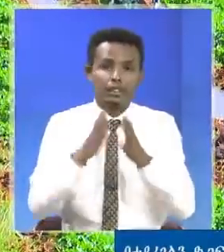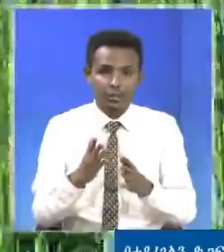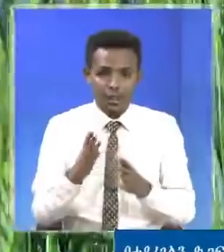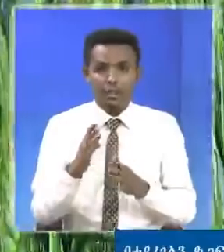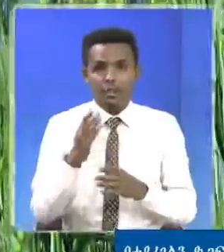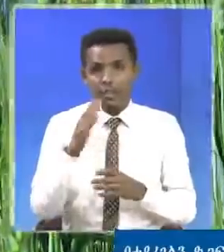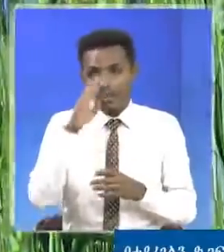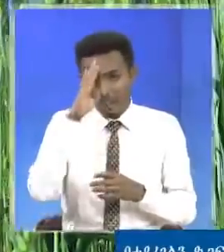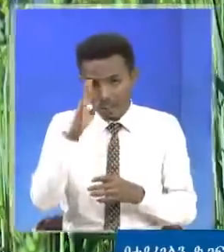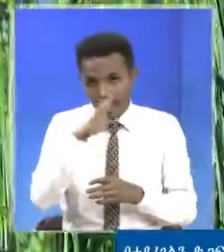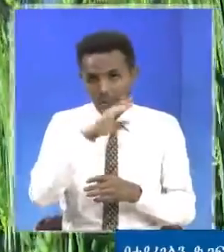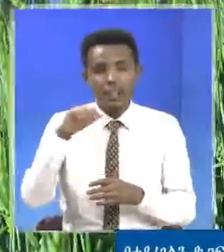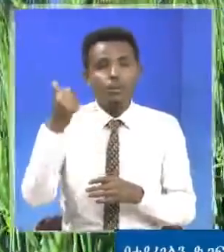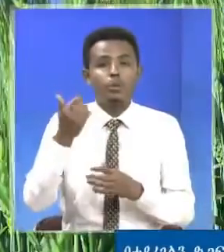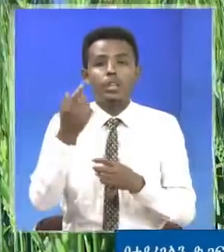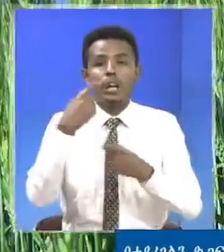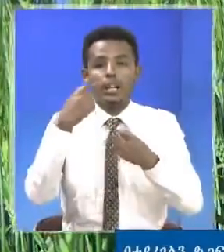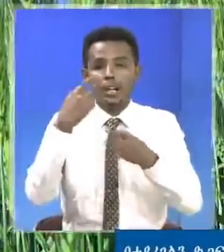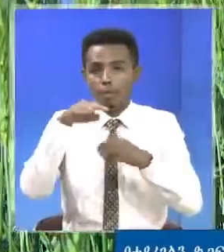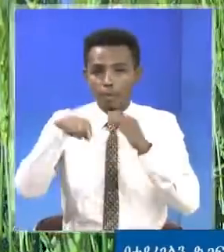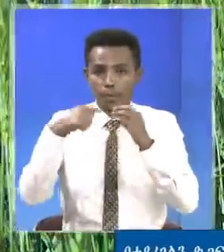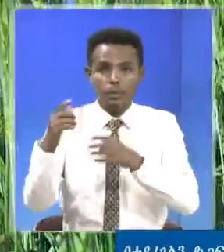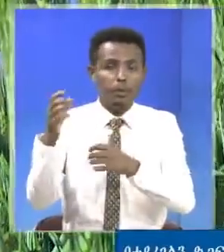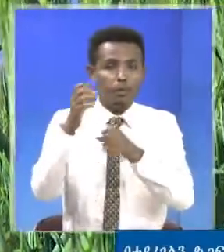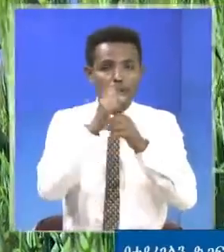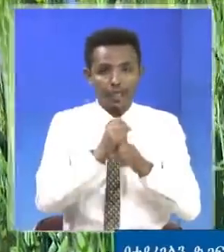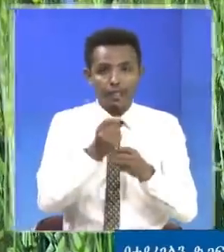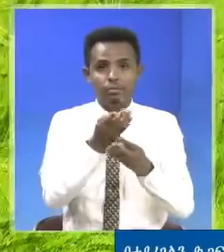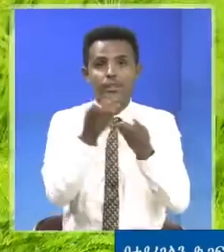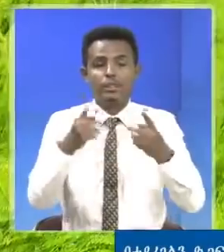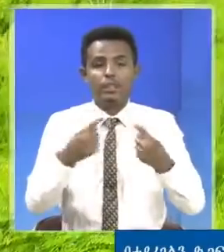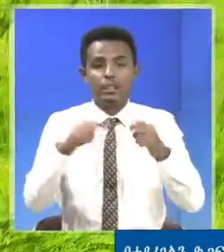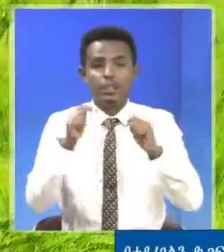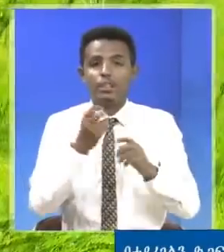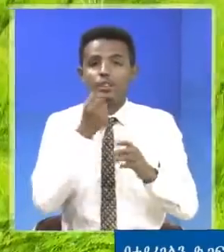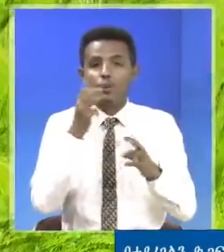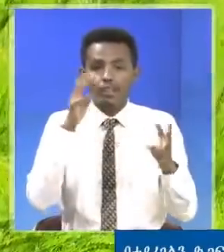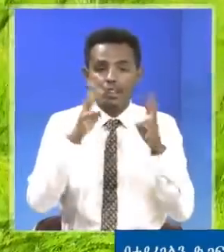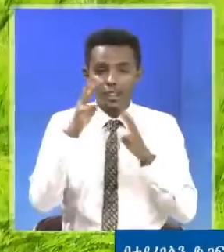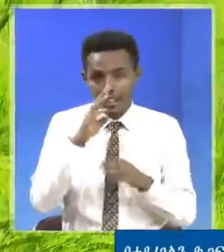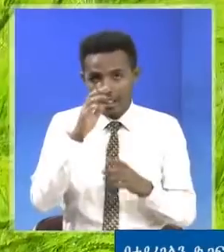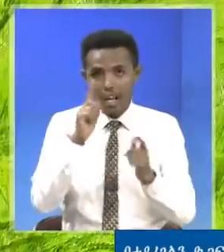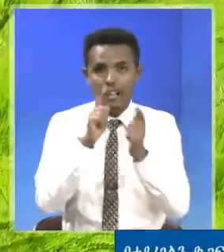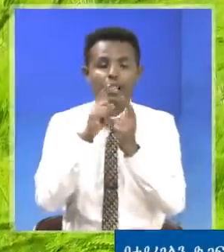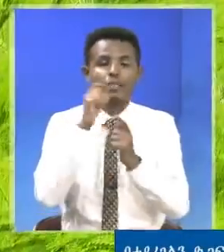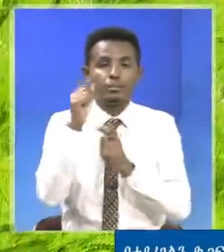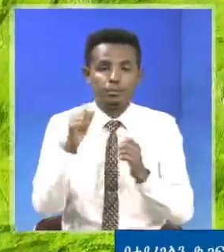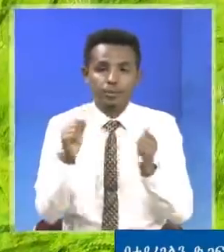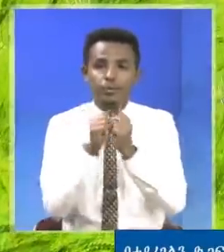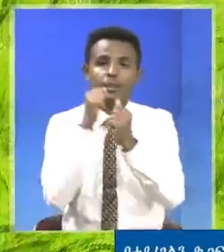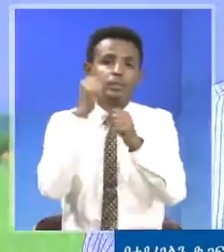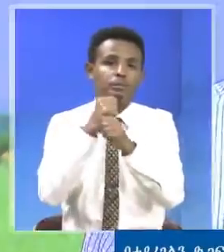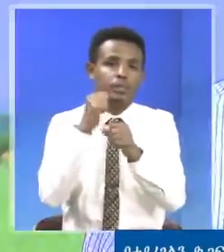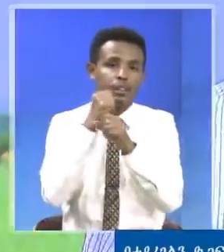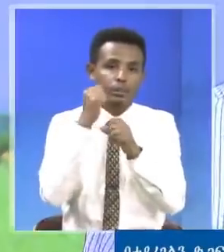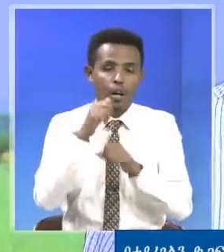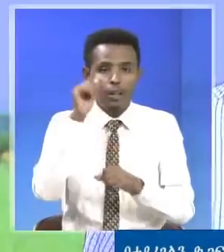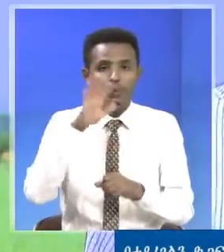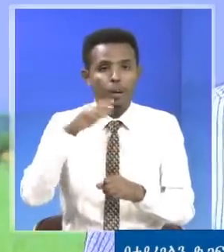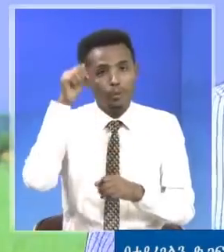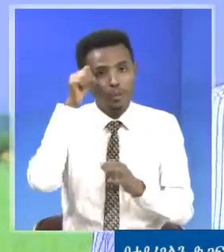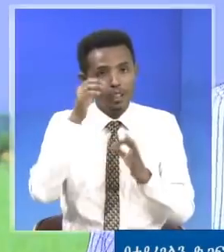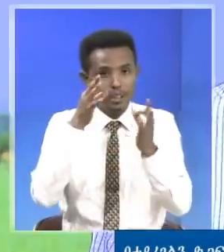ከሌሎች አካባቢዎች ግብዓት በማምጣት ለአርሶ አደሩ ለማድረስ ተሰርቷል። የውሃ እጥረት እንዳያጋጥም በወረፋ በማድረግ እንደሚሰሩ አቶ አብዮት ተናግረዋል። ማዳበሪያ